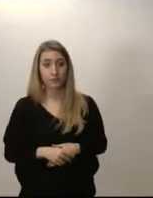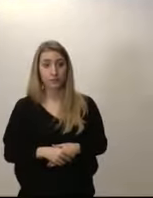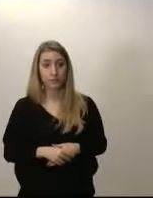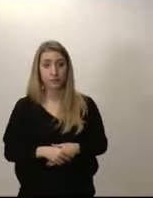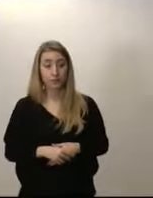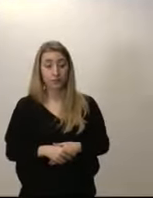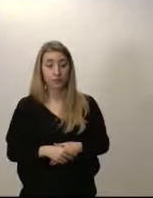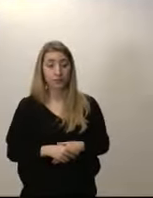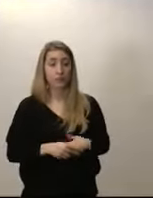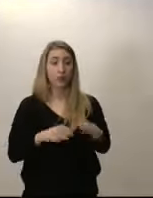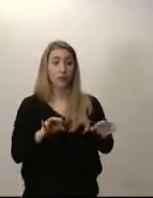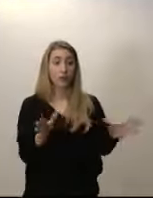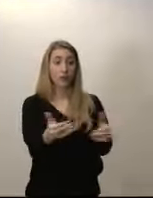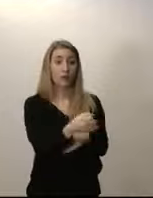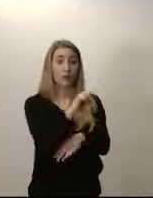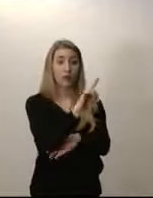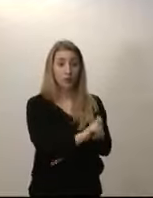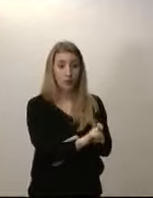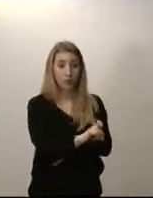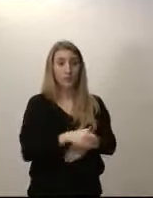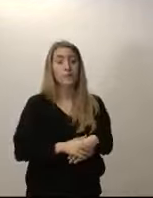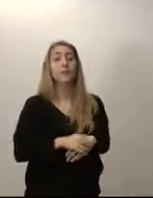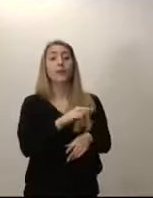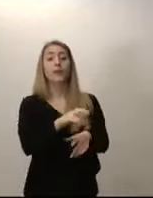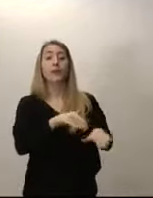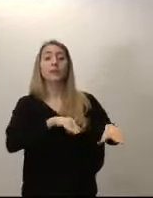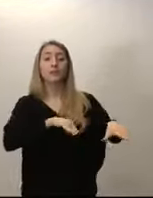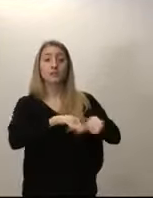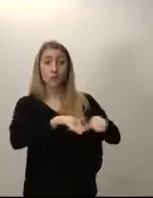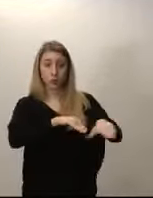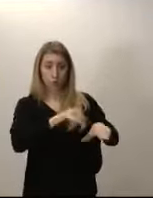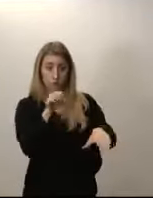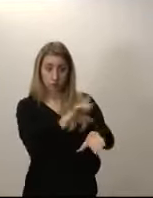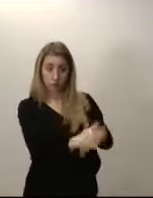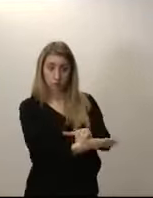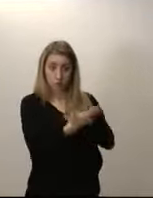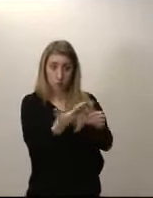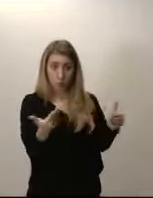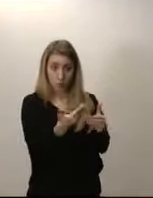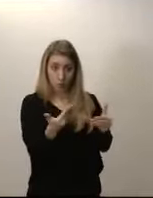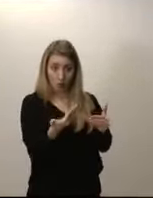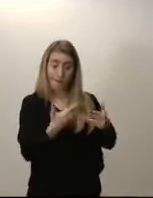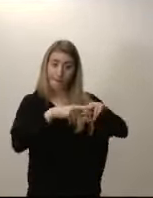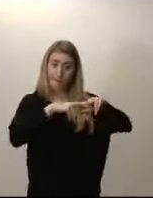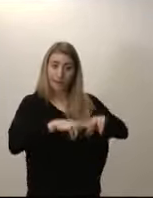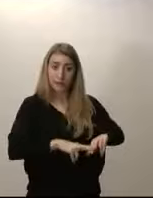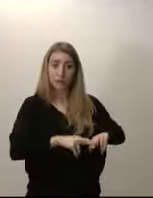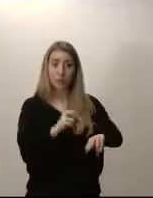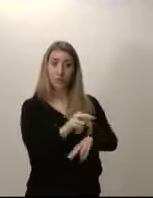ce qui concerne l'eau, donc la section de fonctionnement fait apparaître un excédent qui